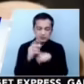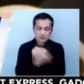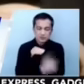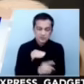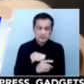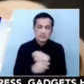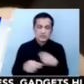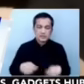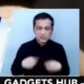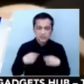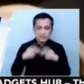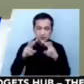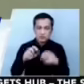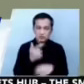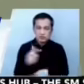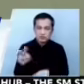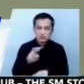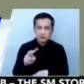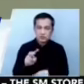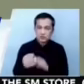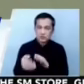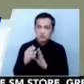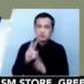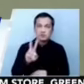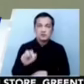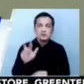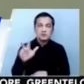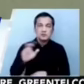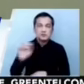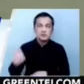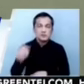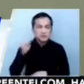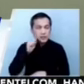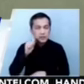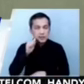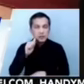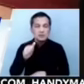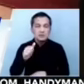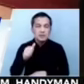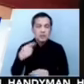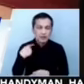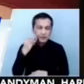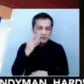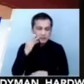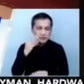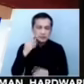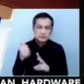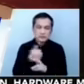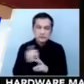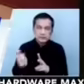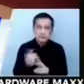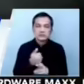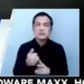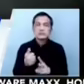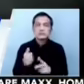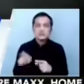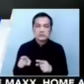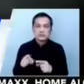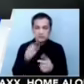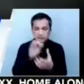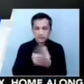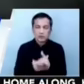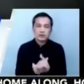lumabas na 2.3% ng mga kababaihan ang nakaranas ng sexual violence mula sa kanilang asawa o karelasyon